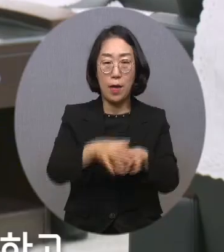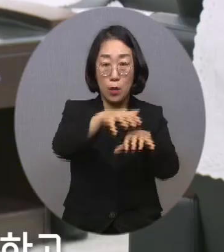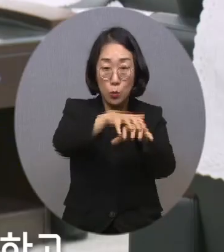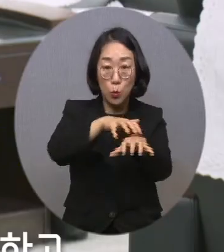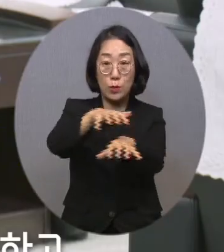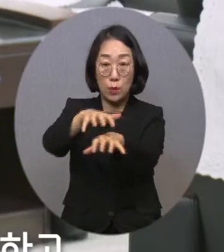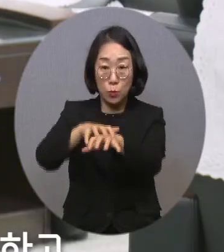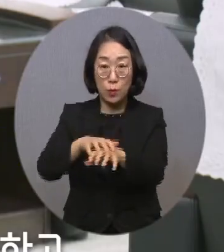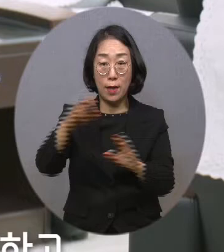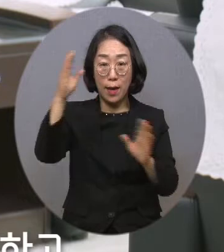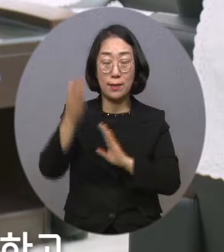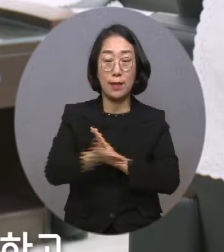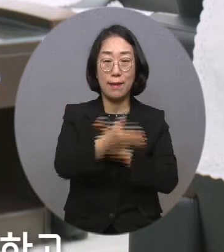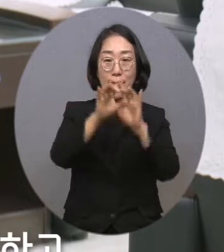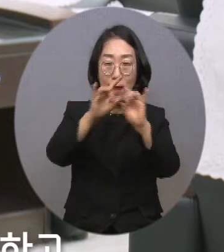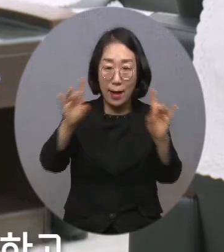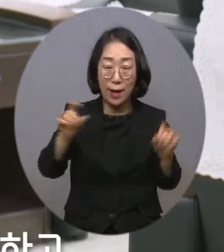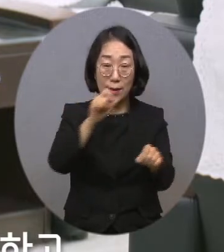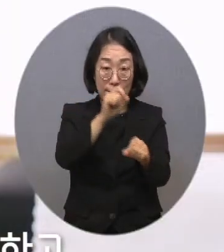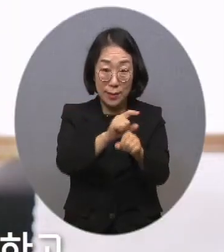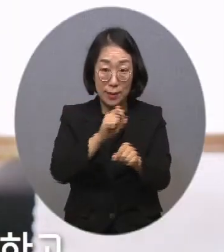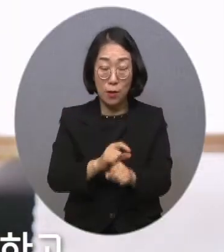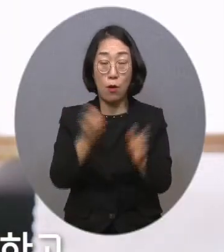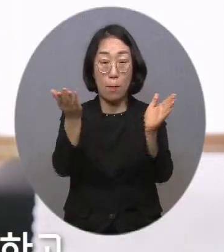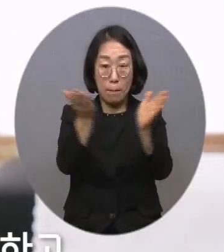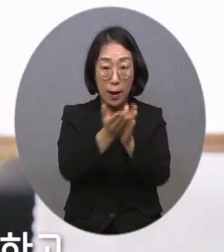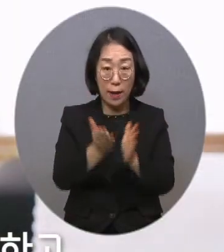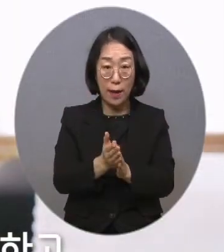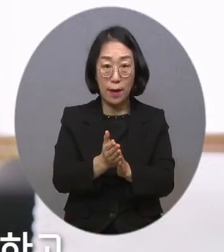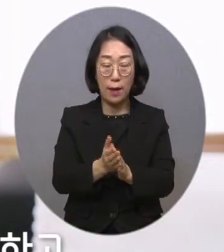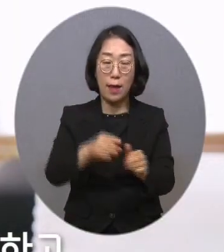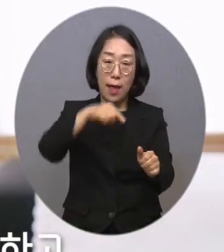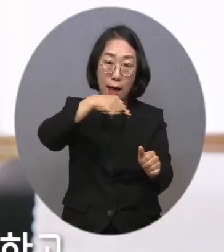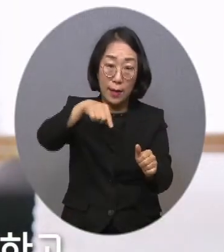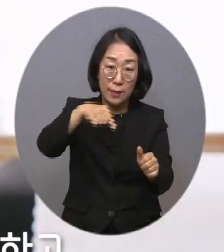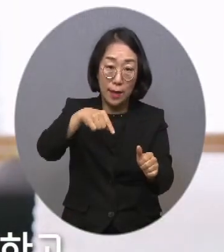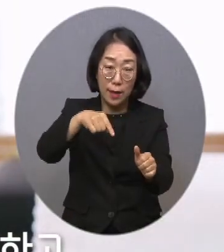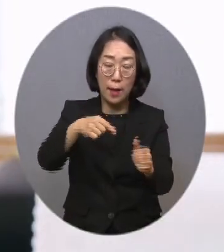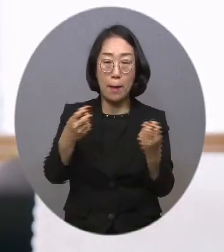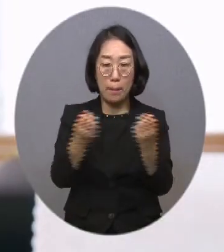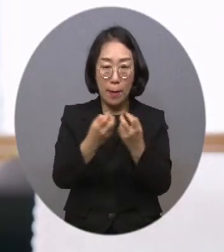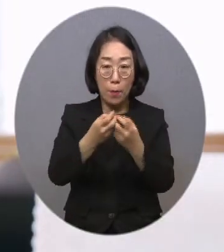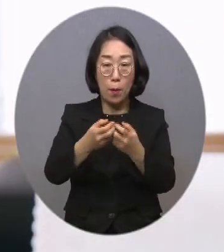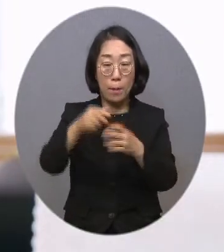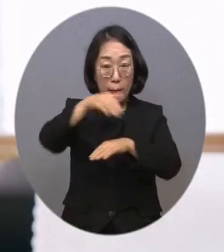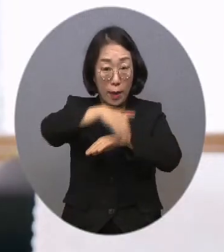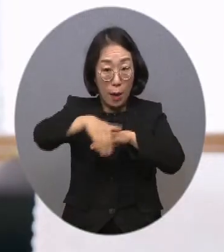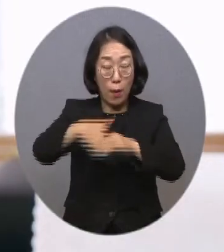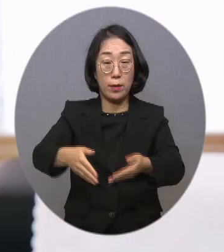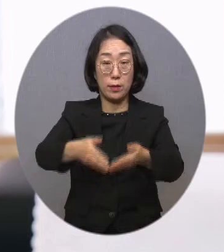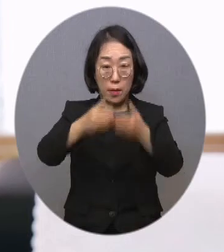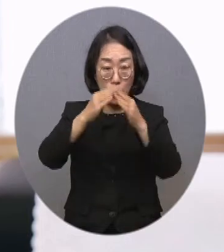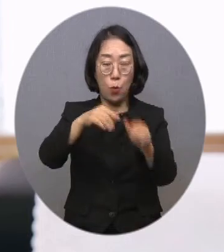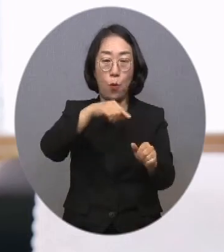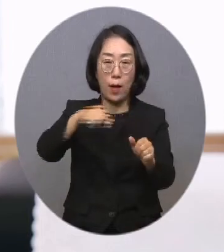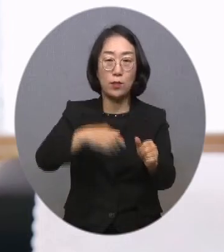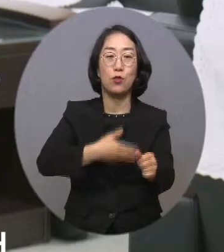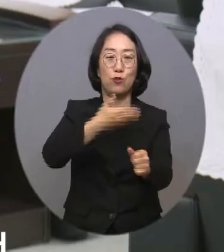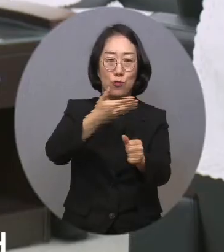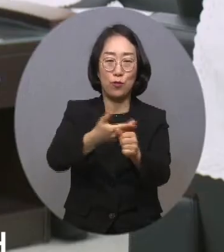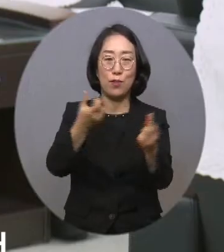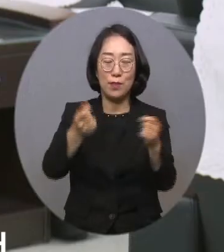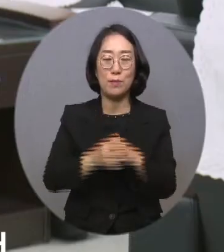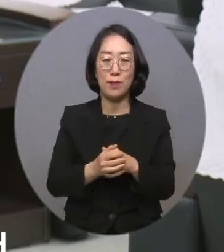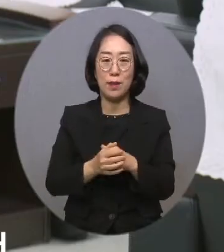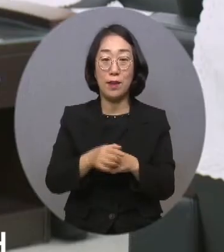조직해서 학생들의 개별 특성에 맞는 맞춤형 학습 전략을 수립하고 진로 지도를 해 나간다는 것이지요.